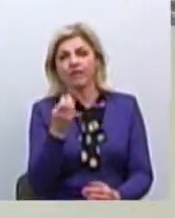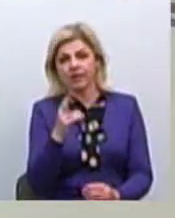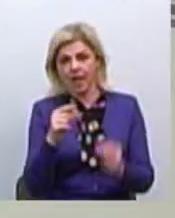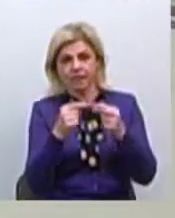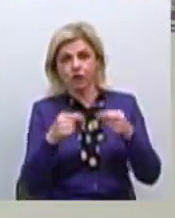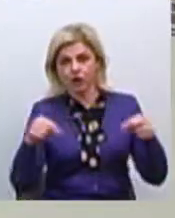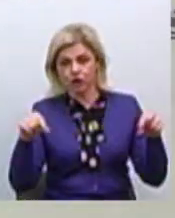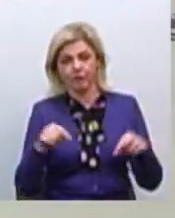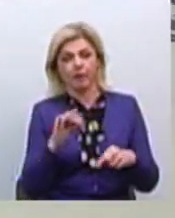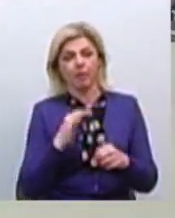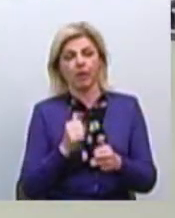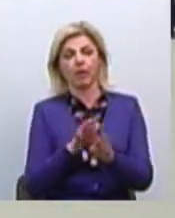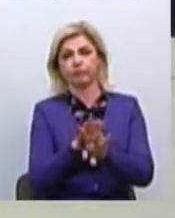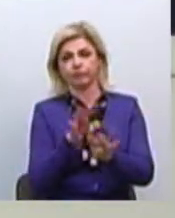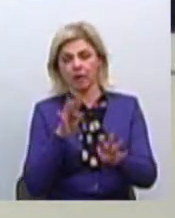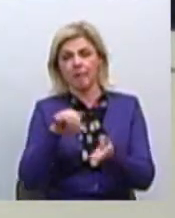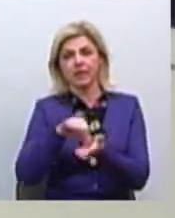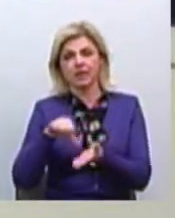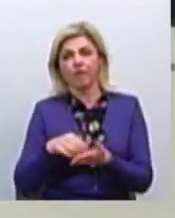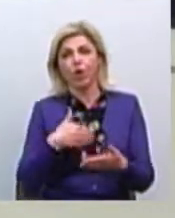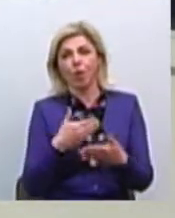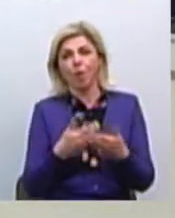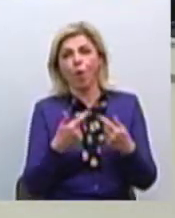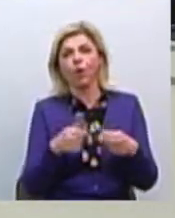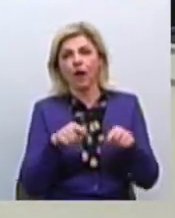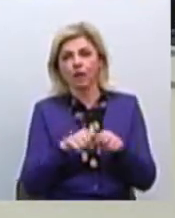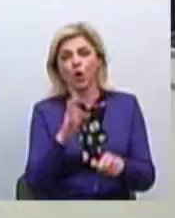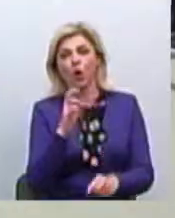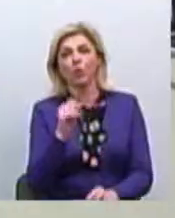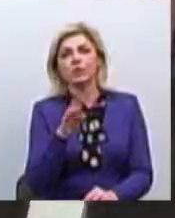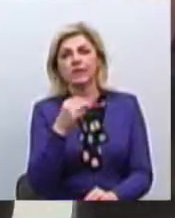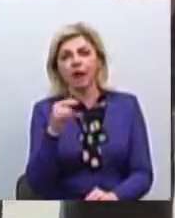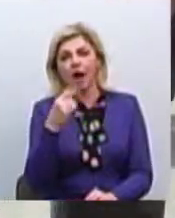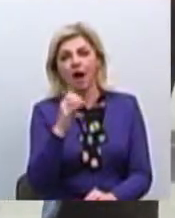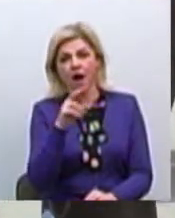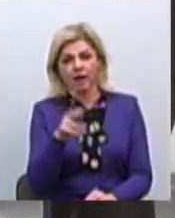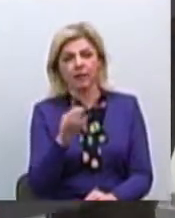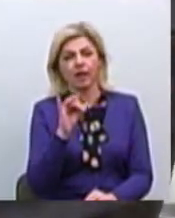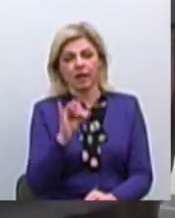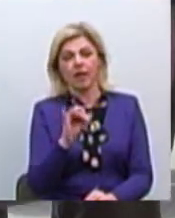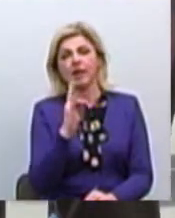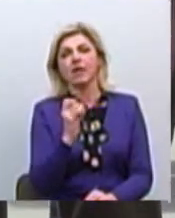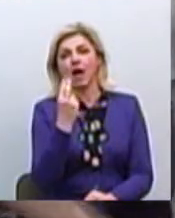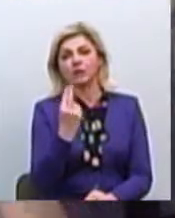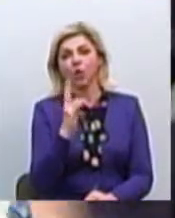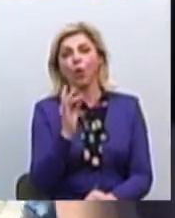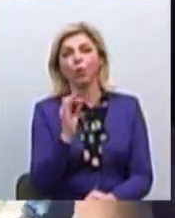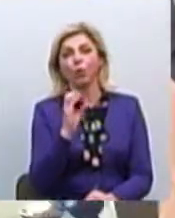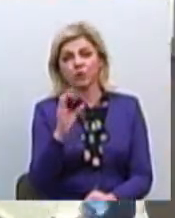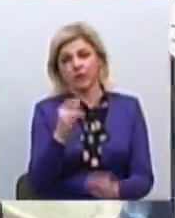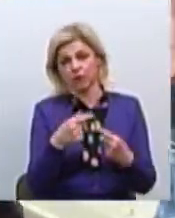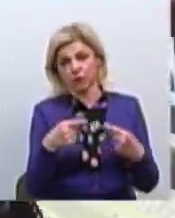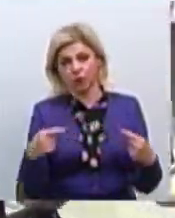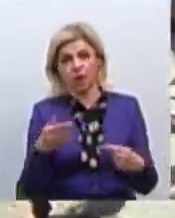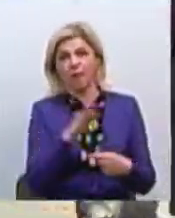Попереду колони вишукувались представники громадських організацій «Бузький гард», «Сокіл», «Національний корпус» та інші. Саме між ними та